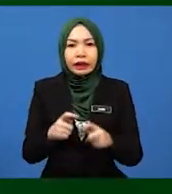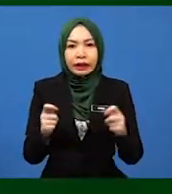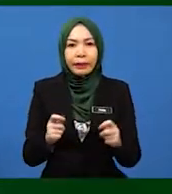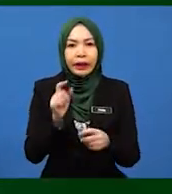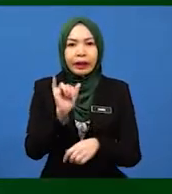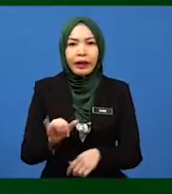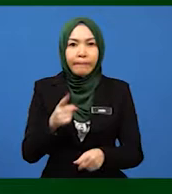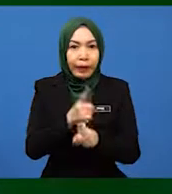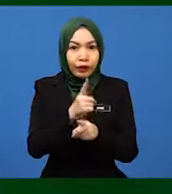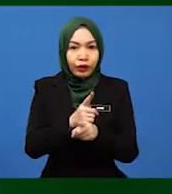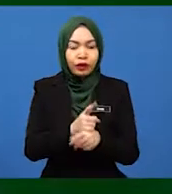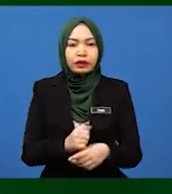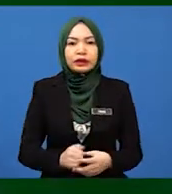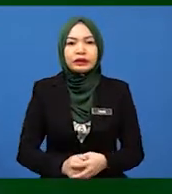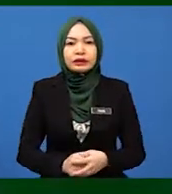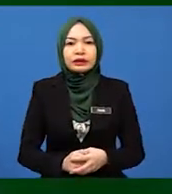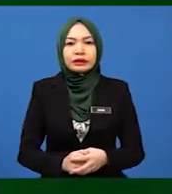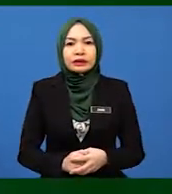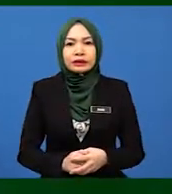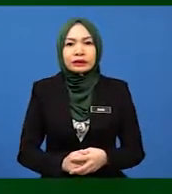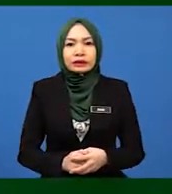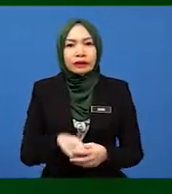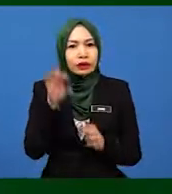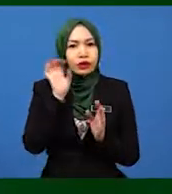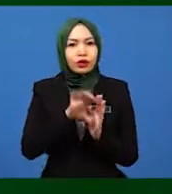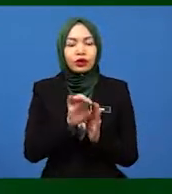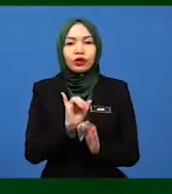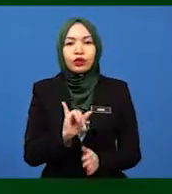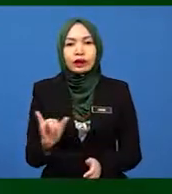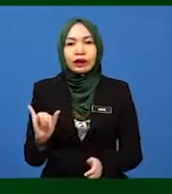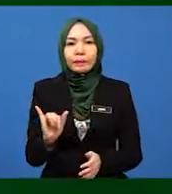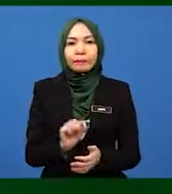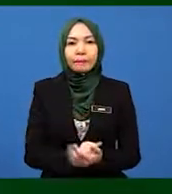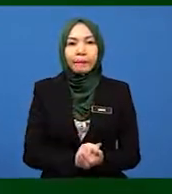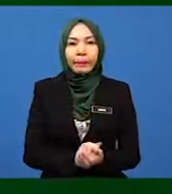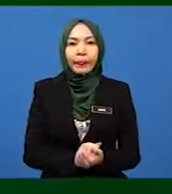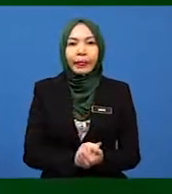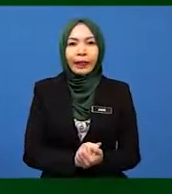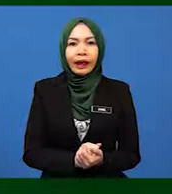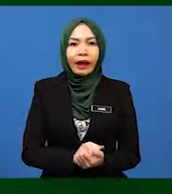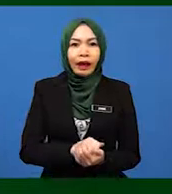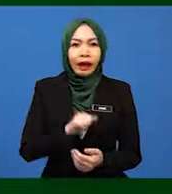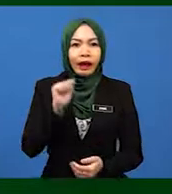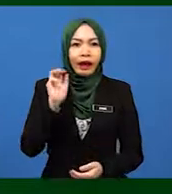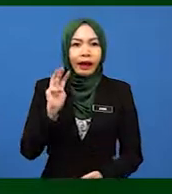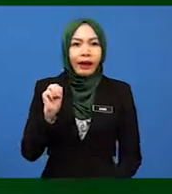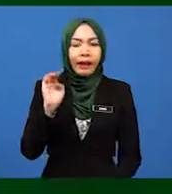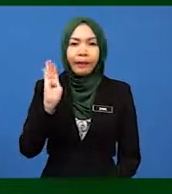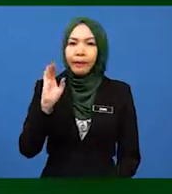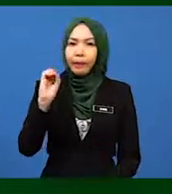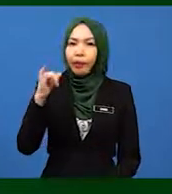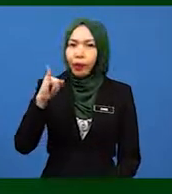Kata seru seperti amboi, oh, eh,